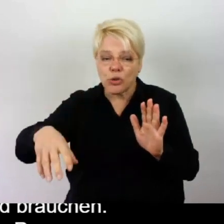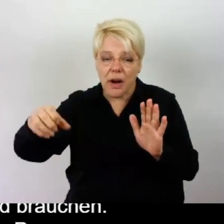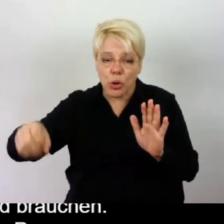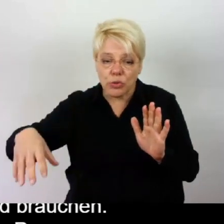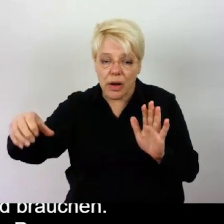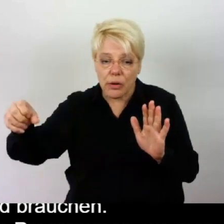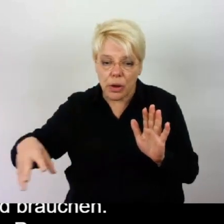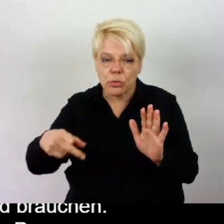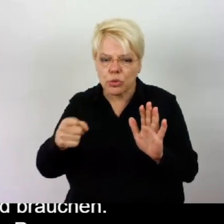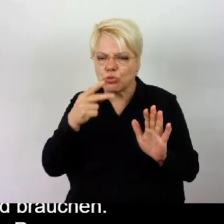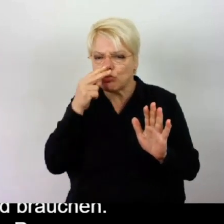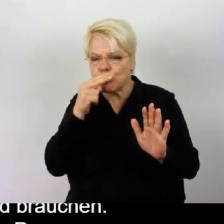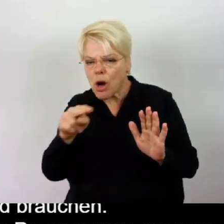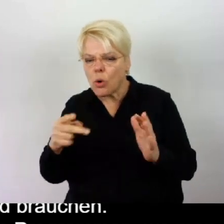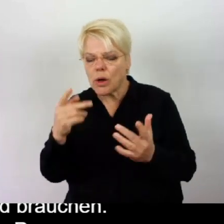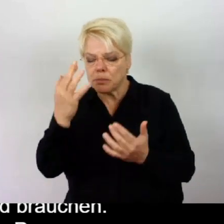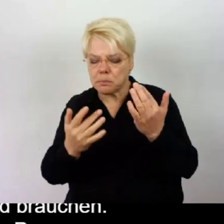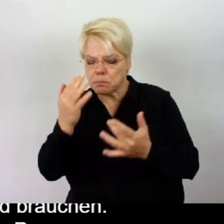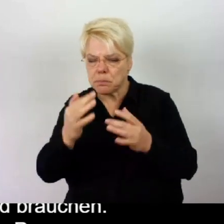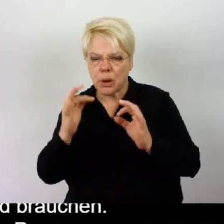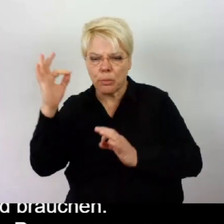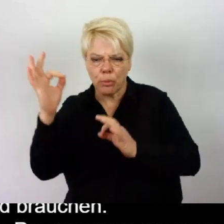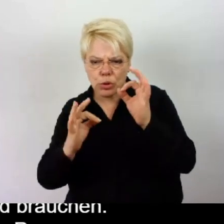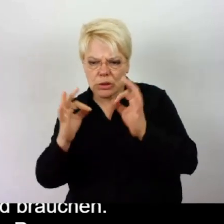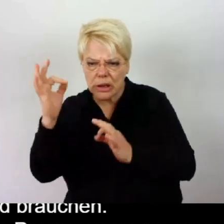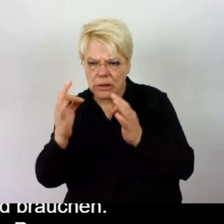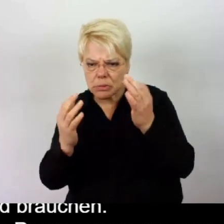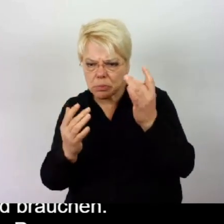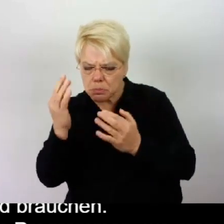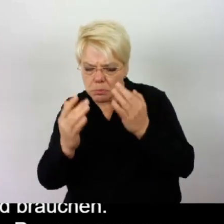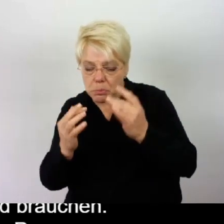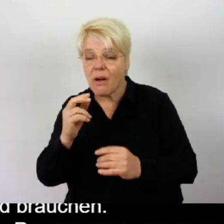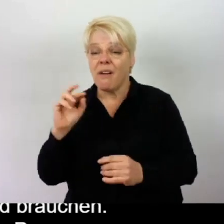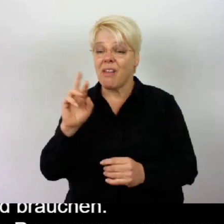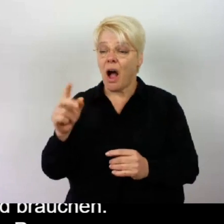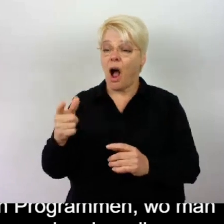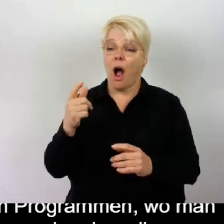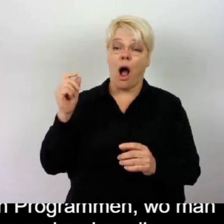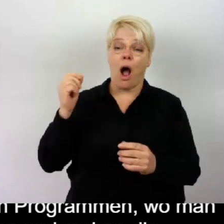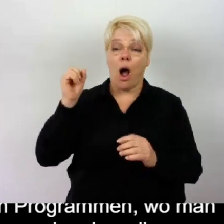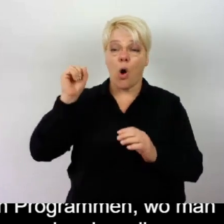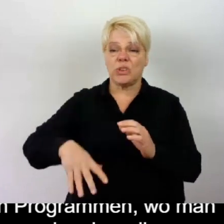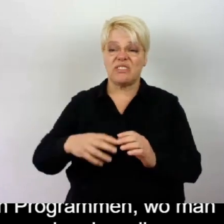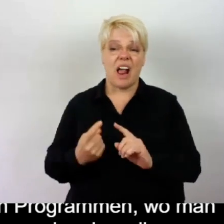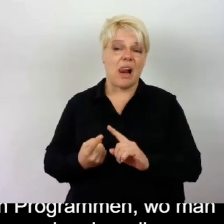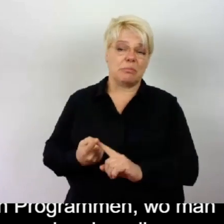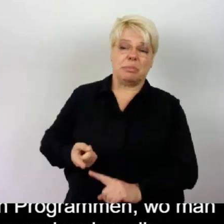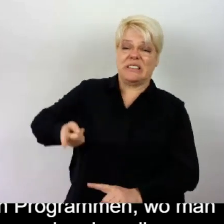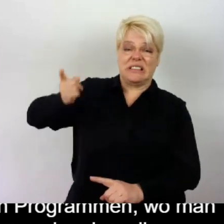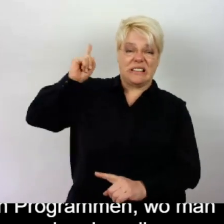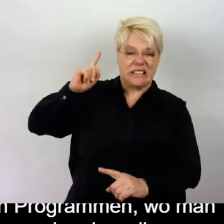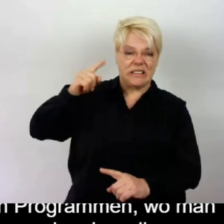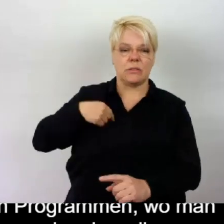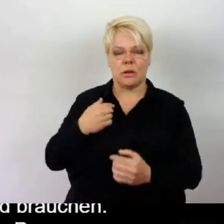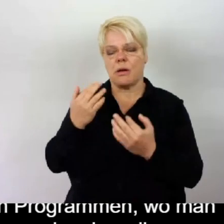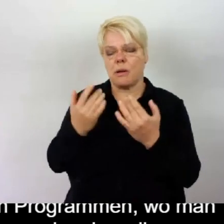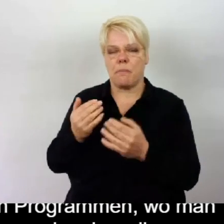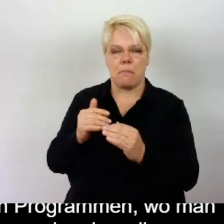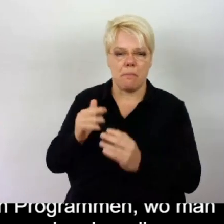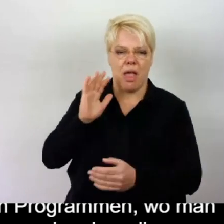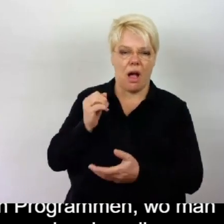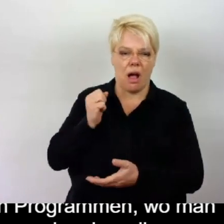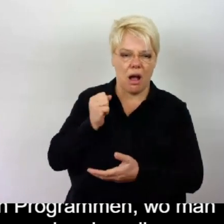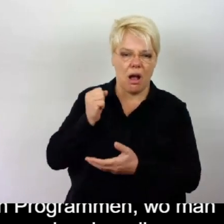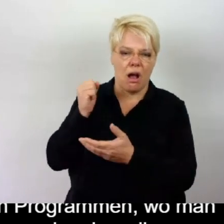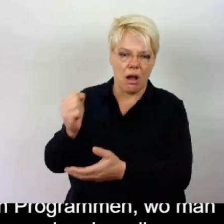Verbänden die jeweilige Verteilung so zu machen, dass es innerhalb der, also bei den Spielstätten, dass es zu einer vernünftigen Struktur kommt. Also wir haben uns das nochmal